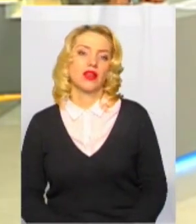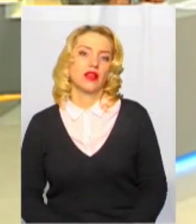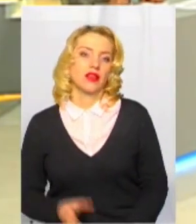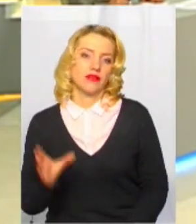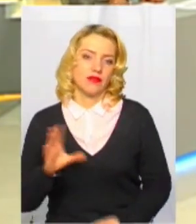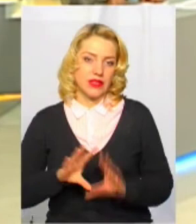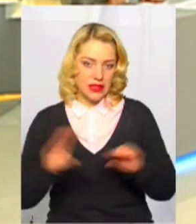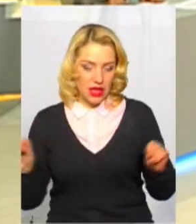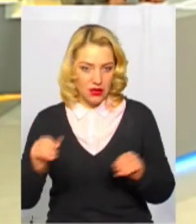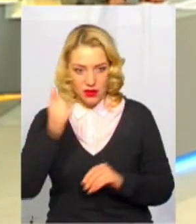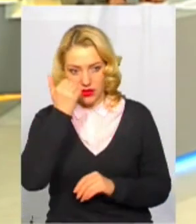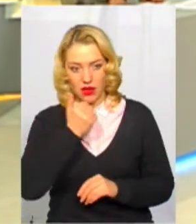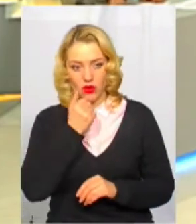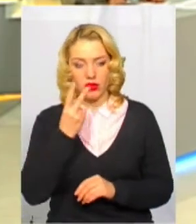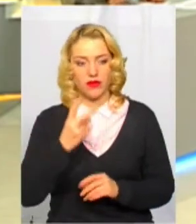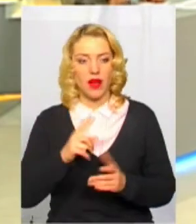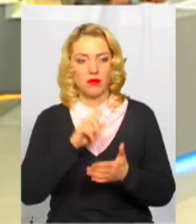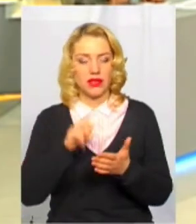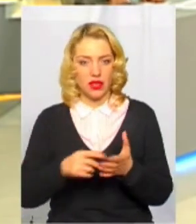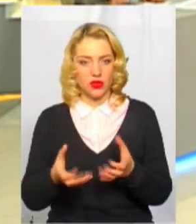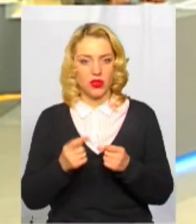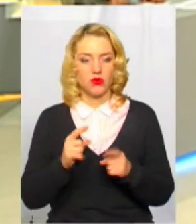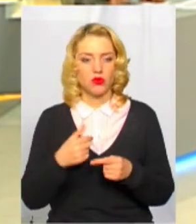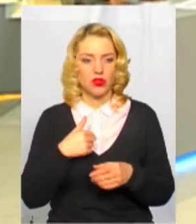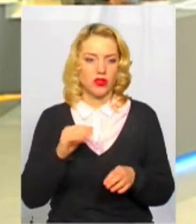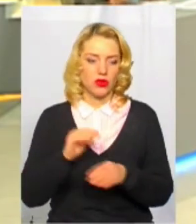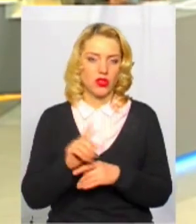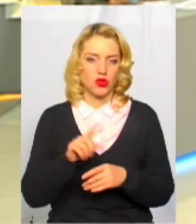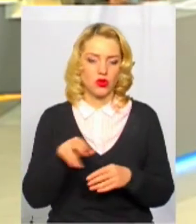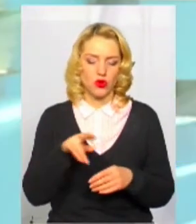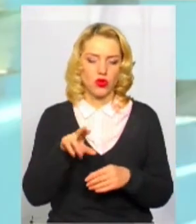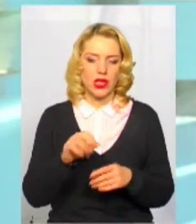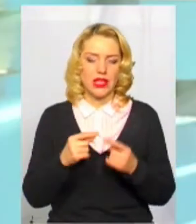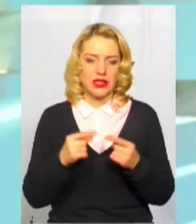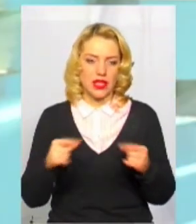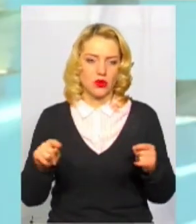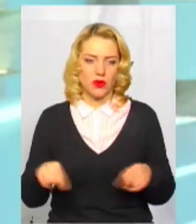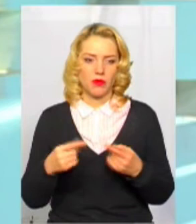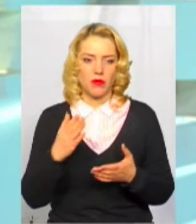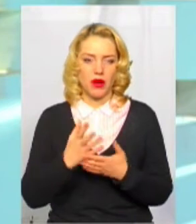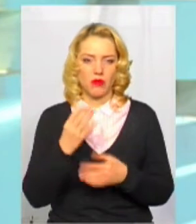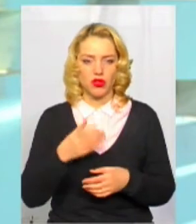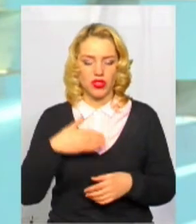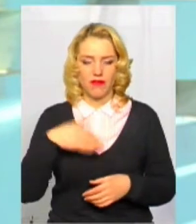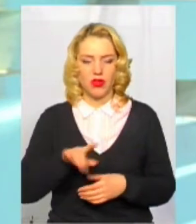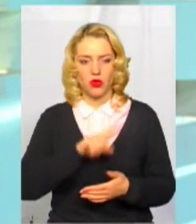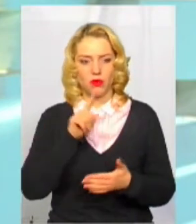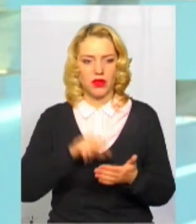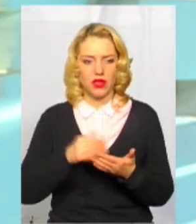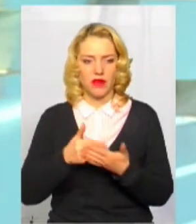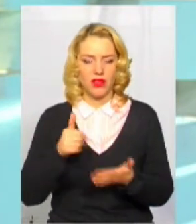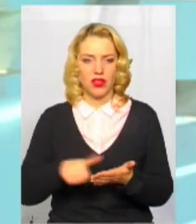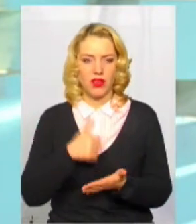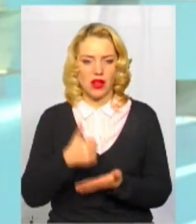Все, дякуємо. Два питання отримали. Я ще додам, тому що стосовно засобів реабілітації маємо ще відео питання від